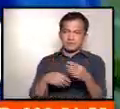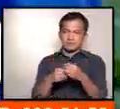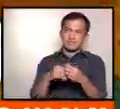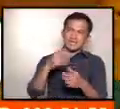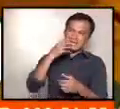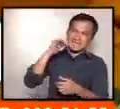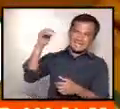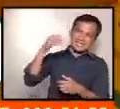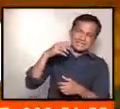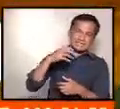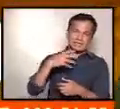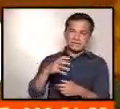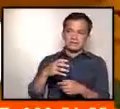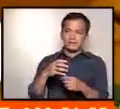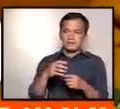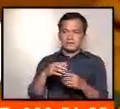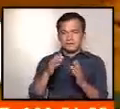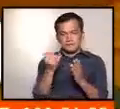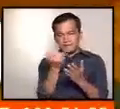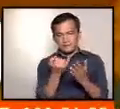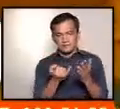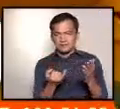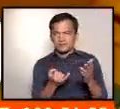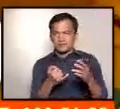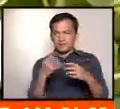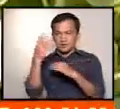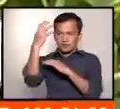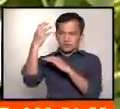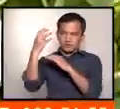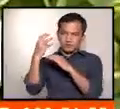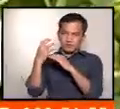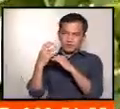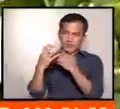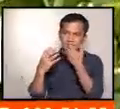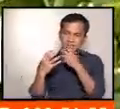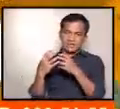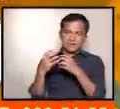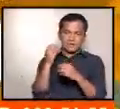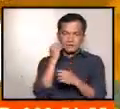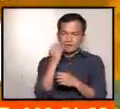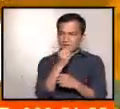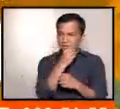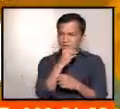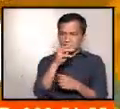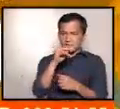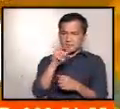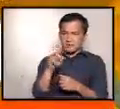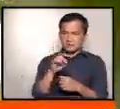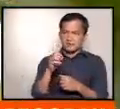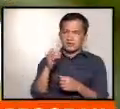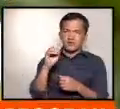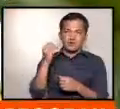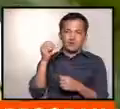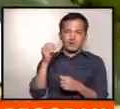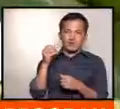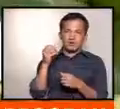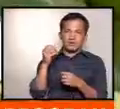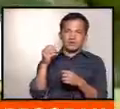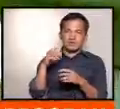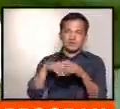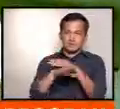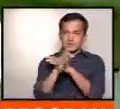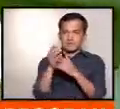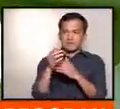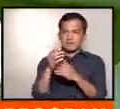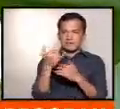iwas heatstroke, mala-painting ang itsura ng paglubog ng araw sa sunflower maze. Orange na kasi ang kalangitan habang